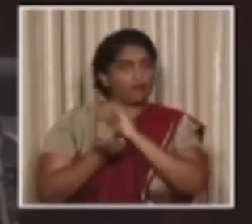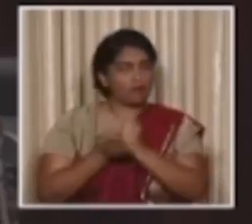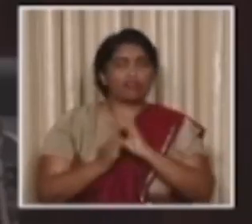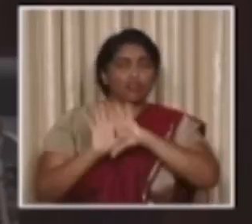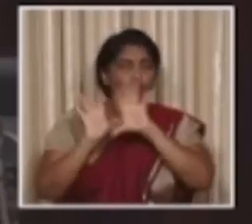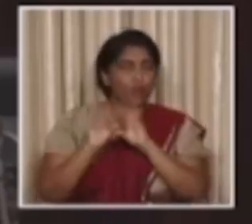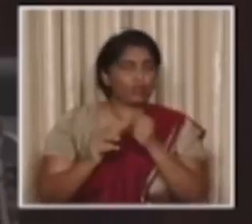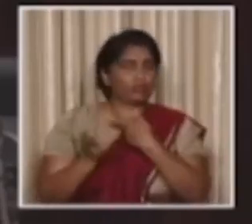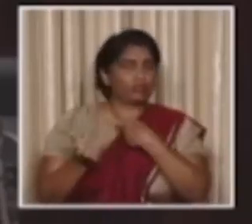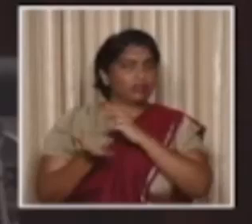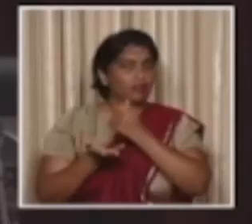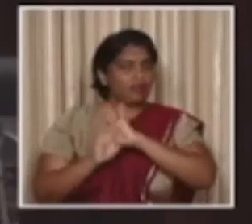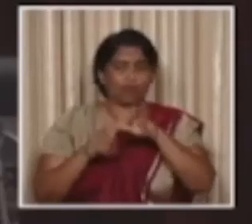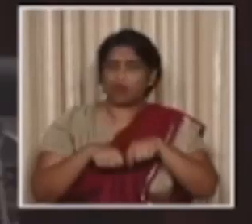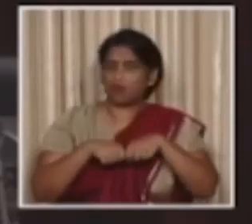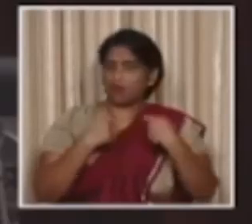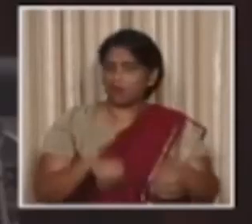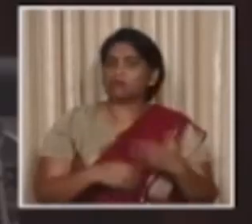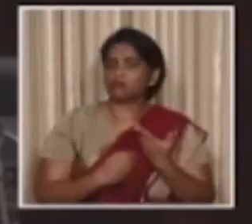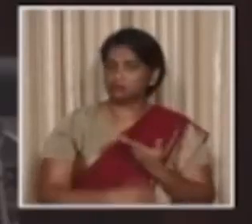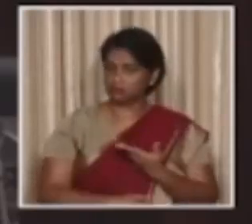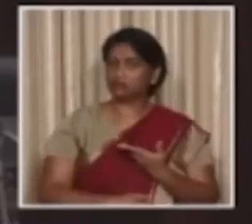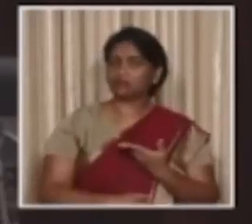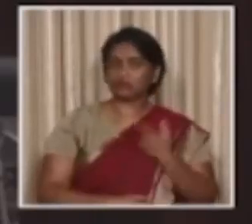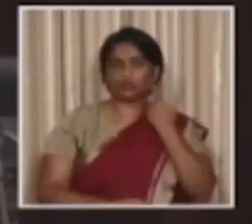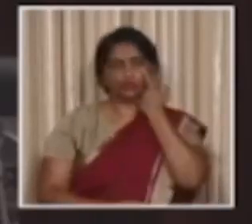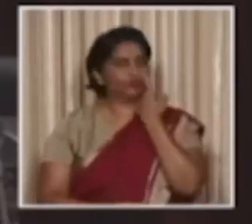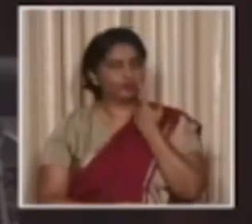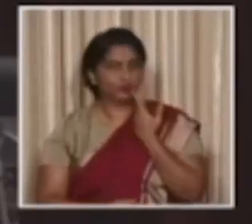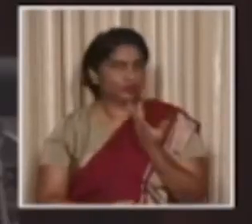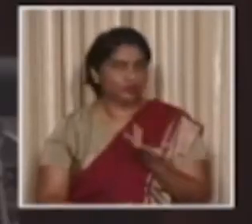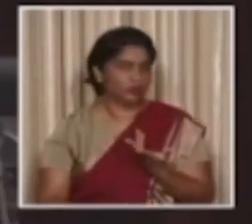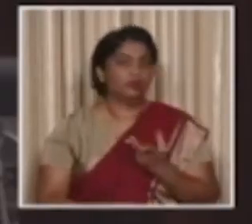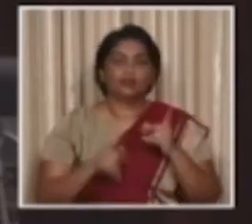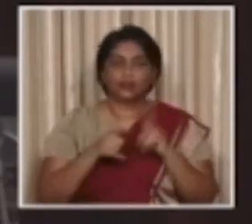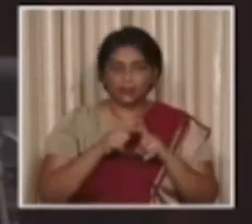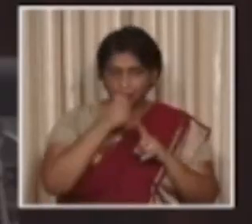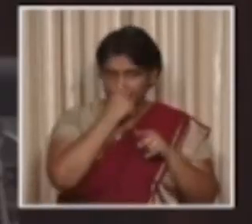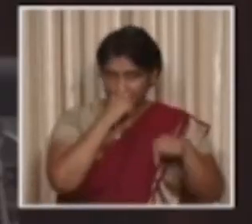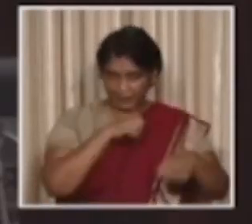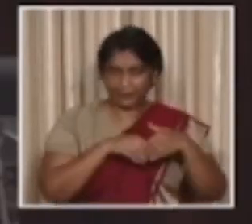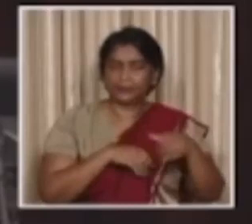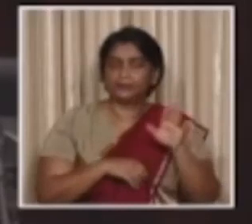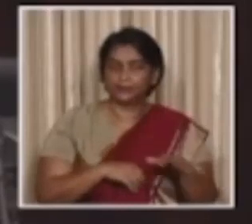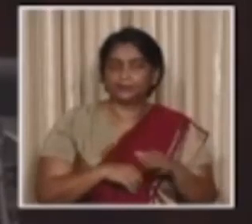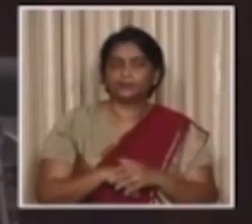දේපළ අරමුදල් නාස්ති කිරීම ඉතාමත්ම කනගාටුවට කරුණක්. ඒ වගේම මේ වන විට